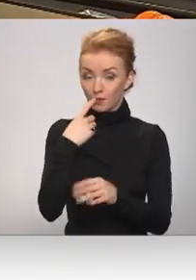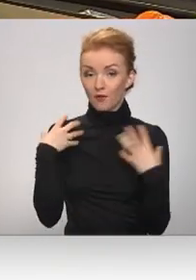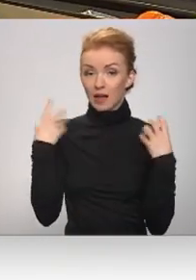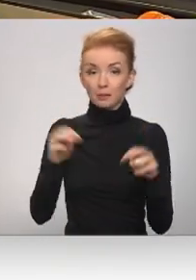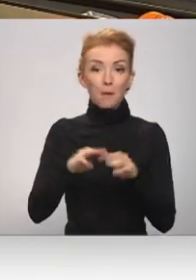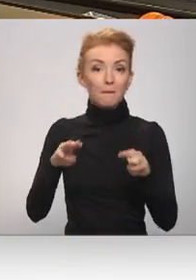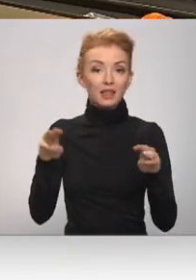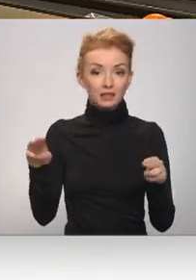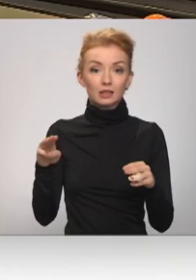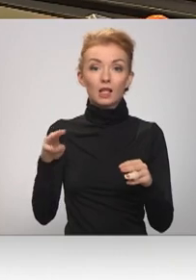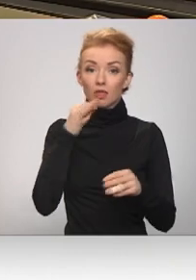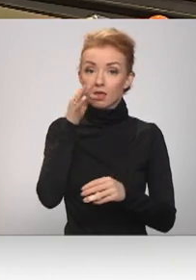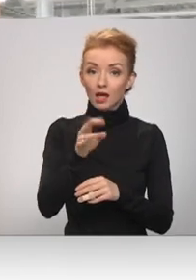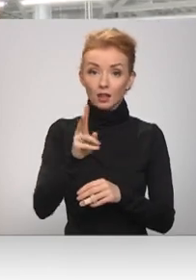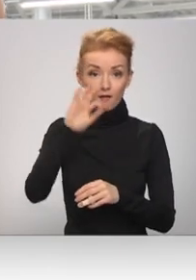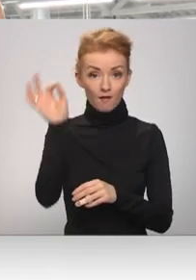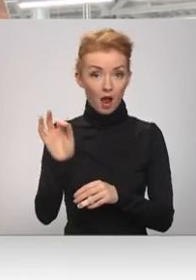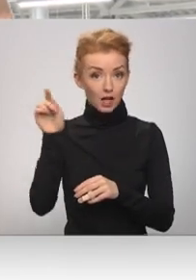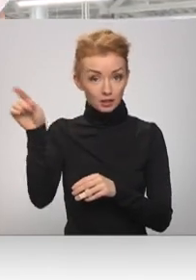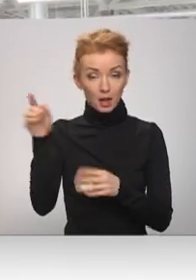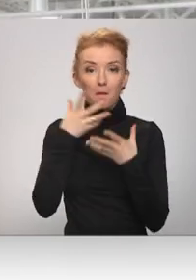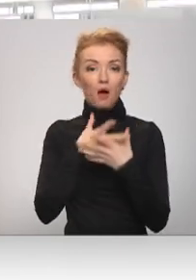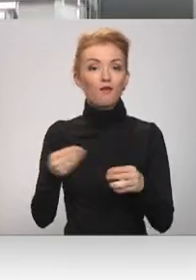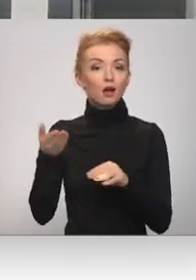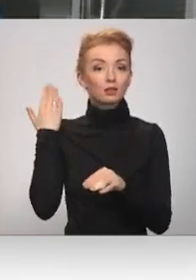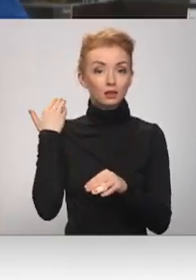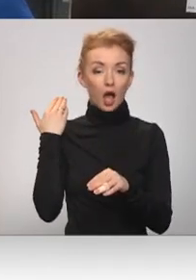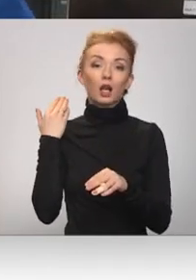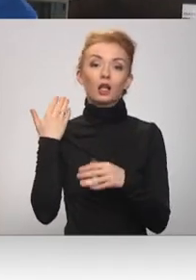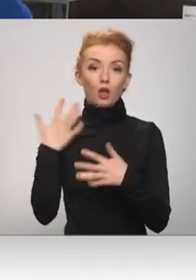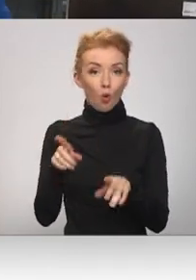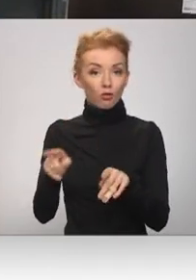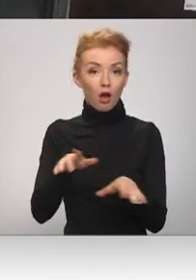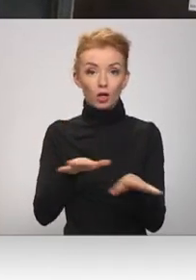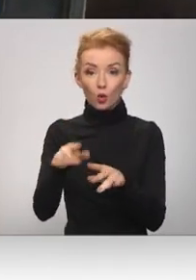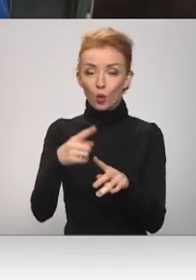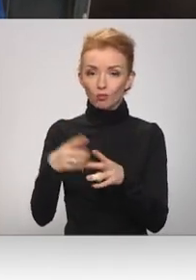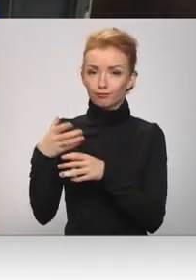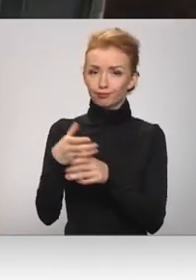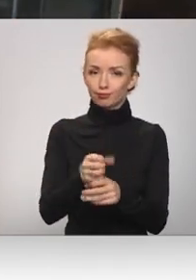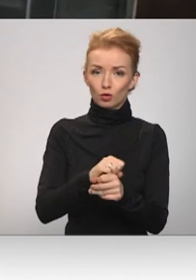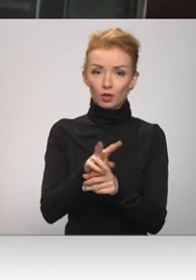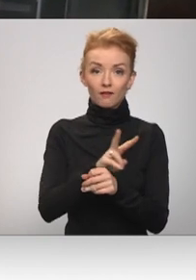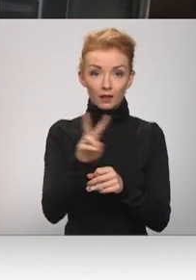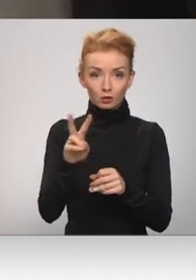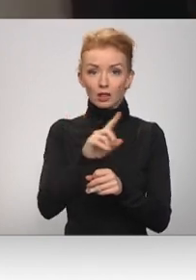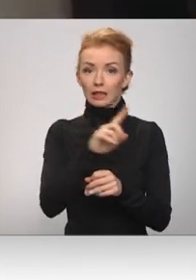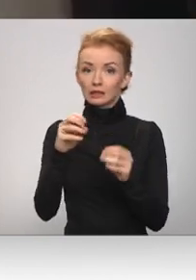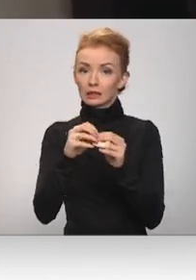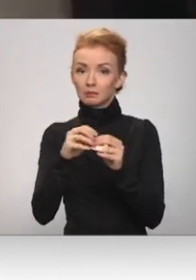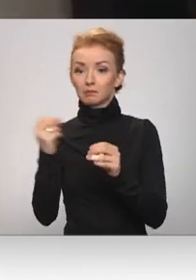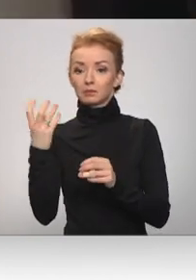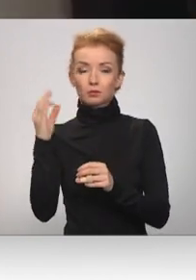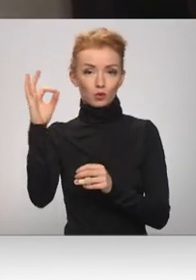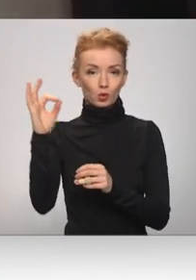ministrija valdības sēdē norādīja, ka Vācijā pavasarī šāda politika samazinājusi COVID-19 izplatību par 10-15%.